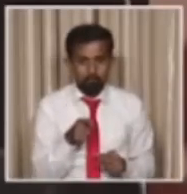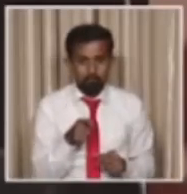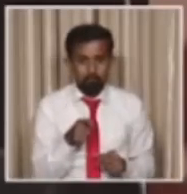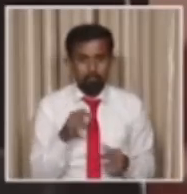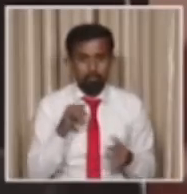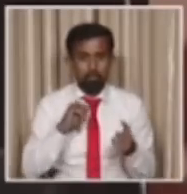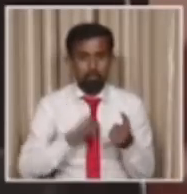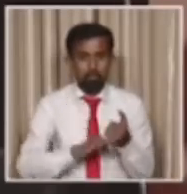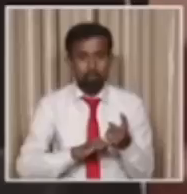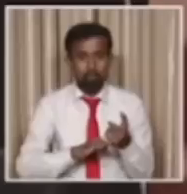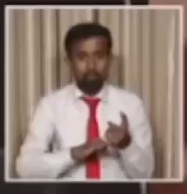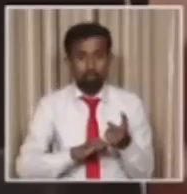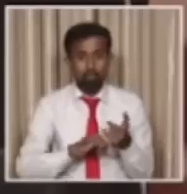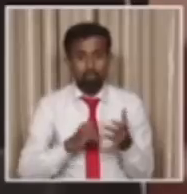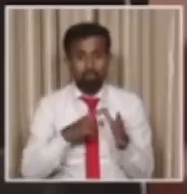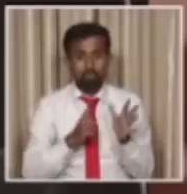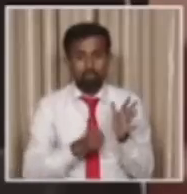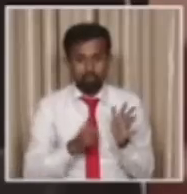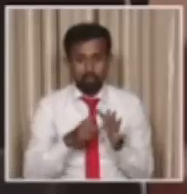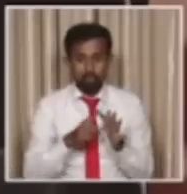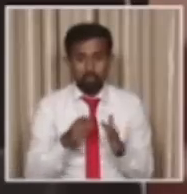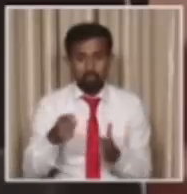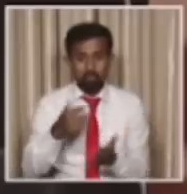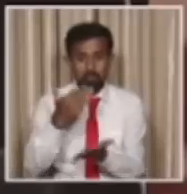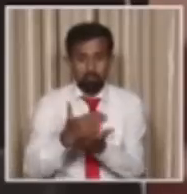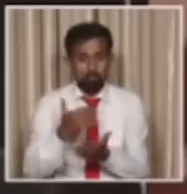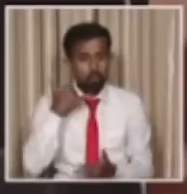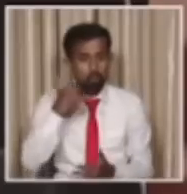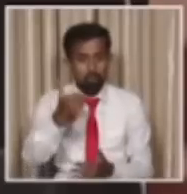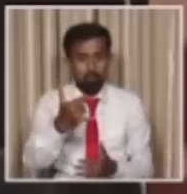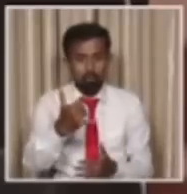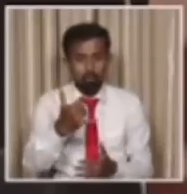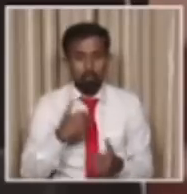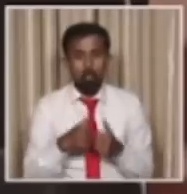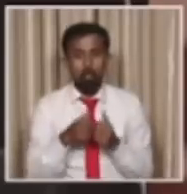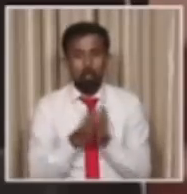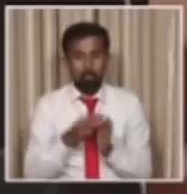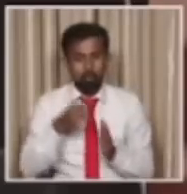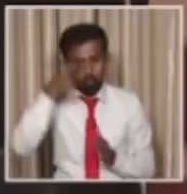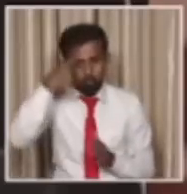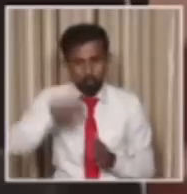සුරේෂ් සලේ ජමීල්ව නවත්තන්න කෝල් කෙරුවා කියලා. නෑ අපි ළඟ සියලු